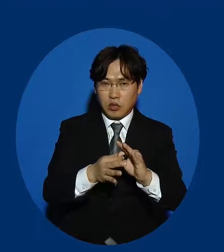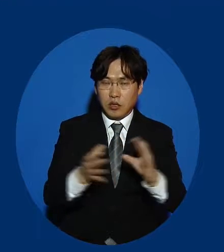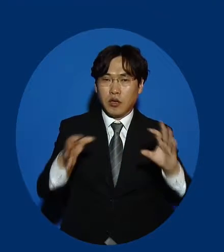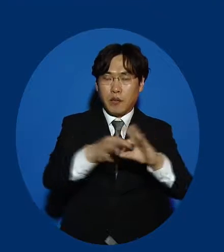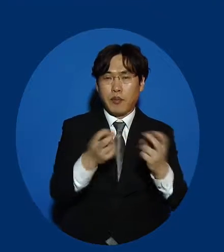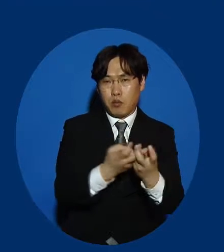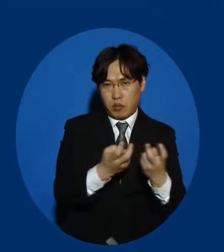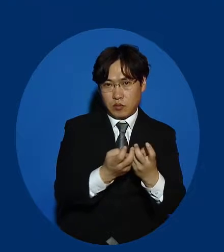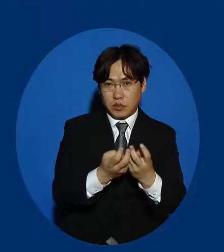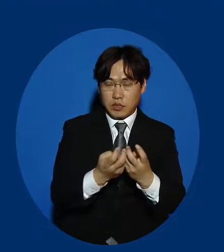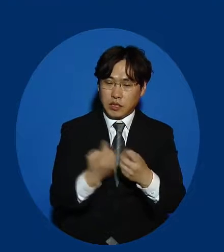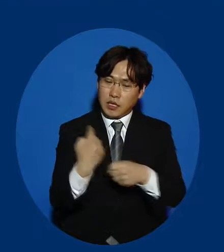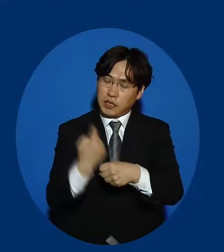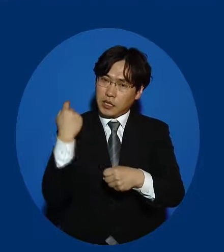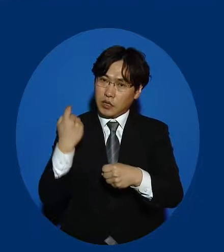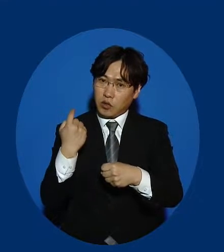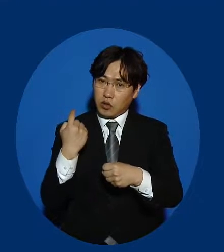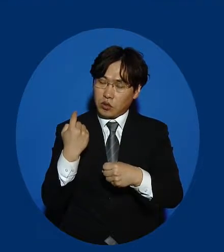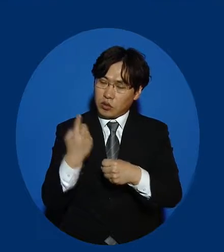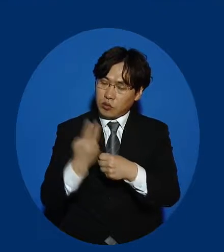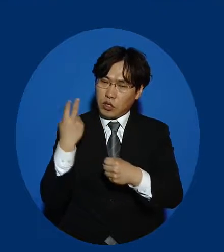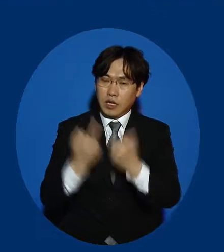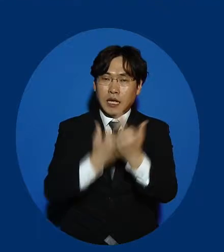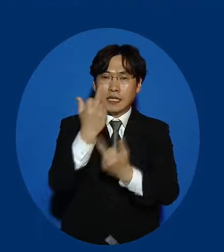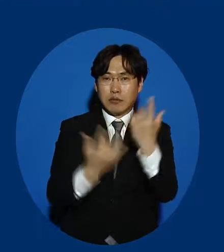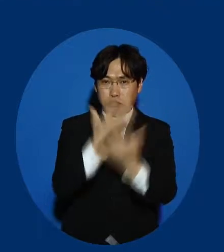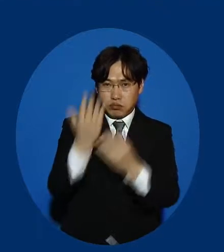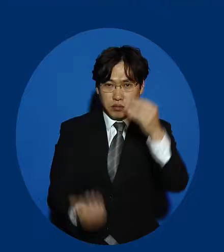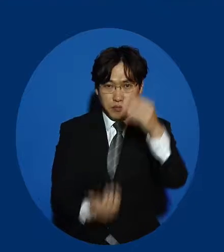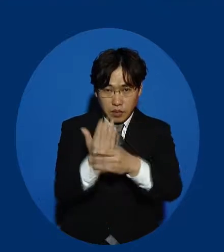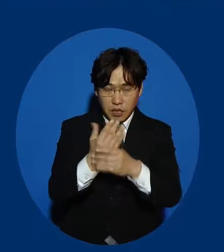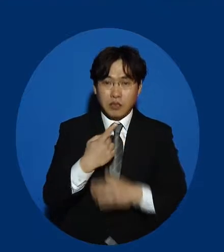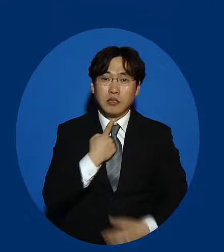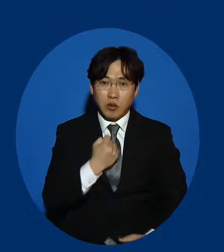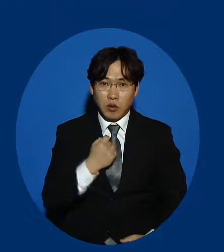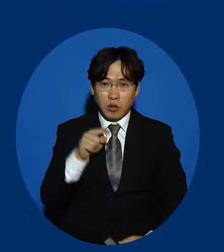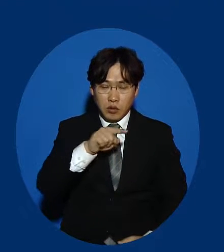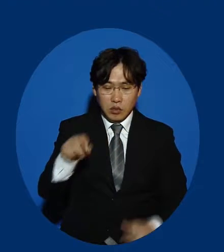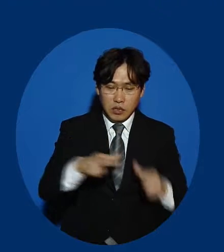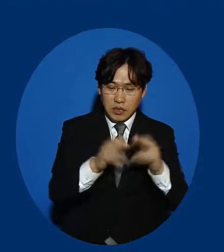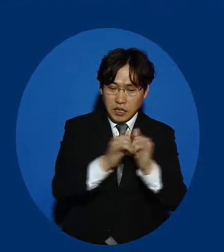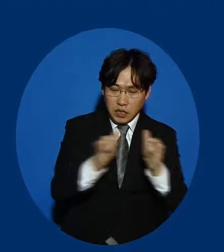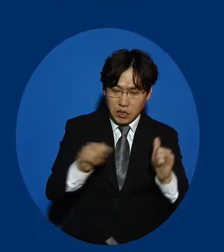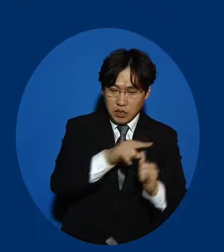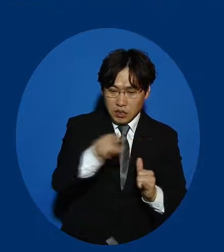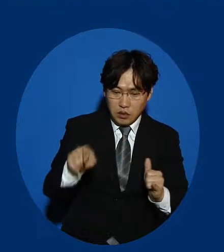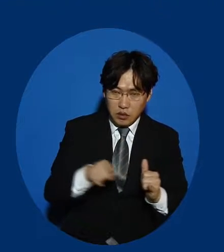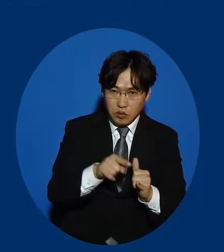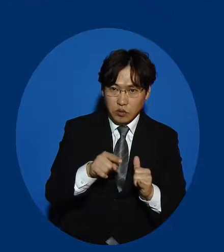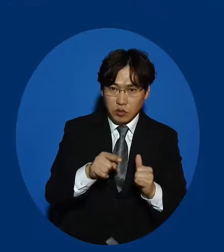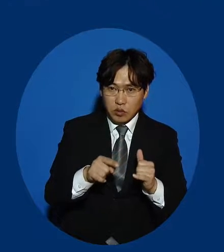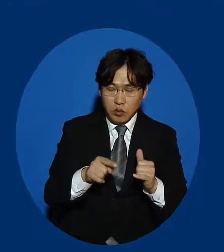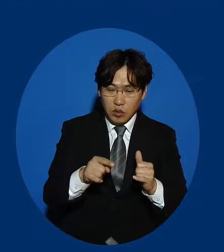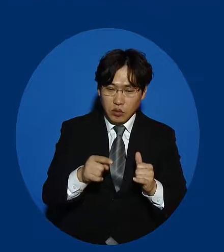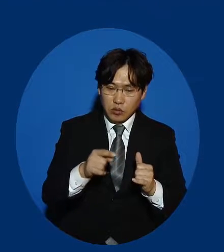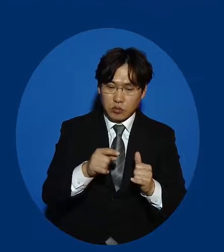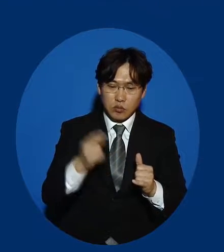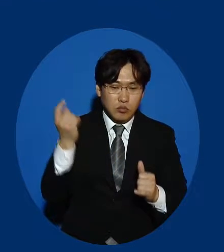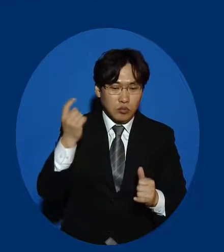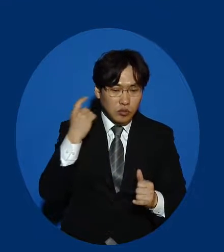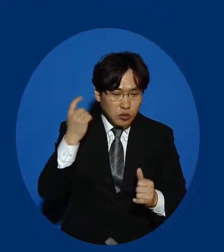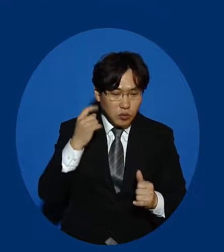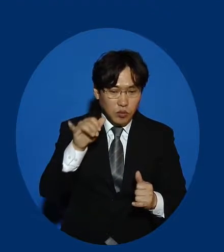그때 사실 강원도 지역에 있는 그 장애인분들한테 직접적으로 소식을 전하고 한